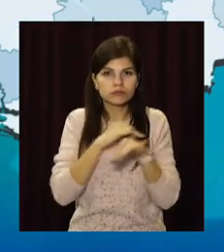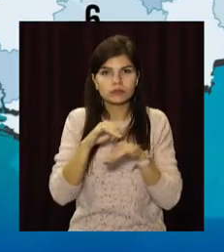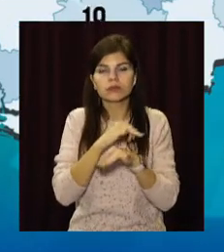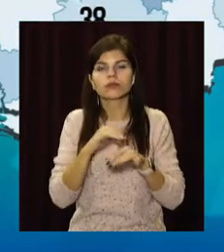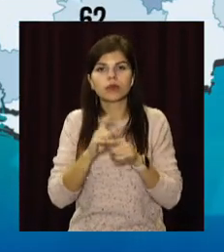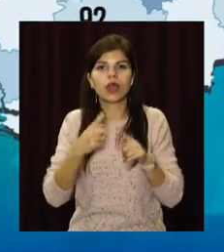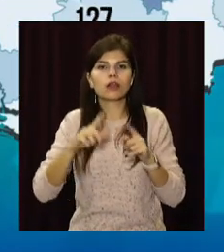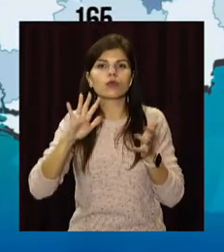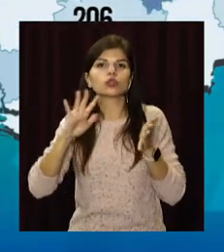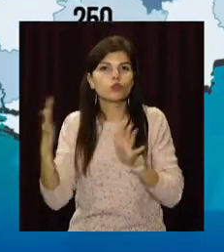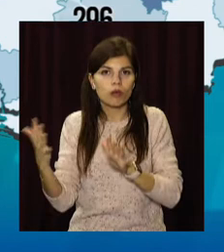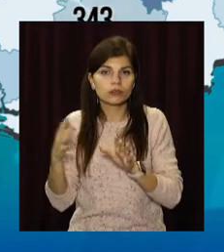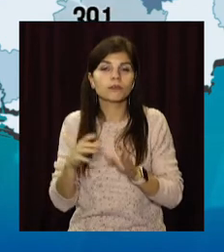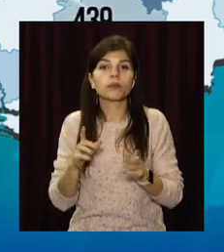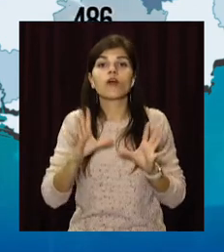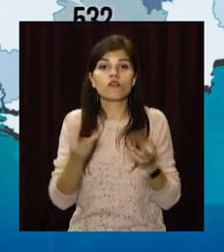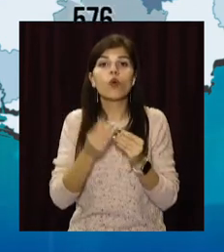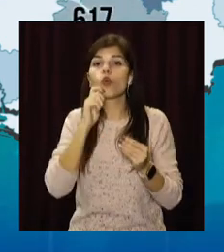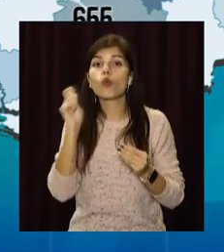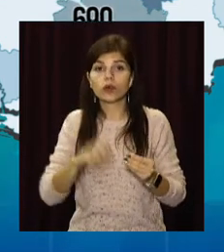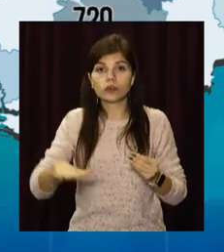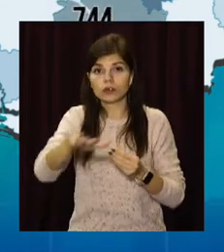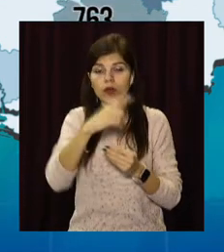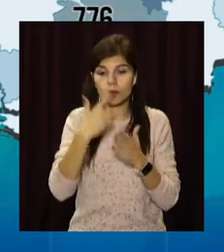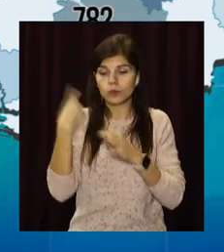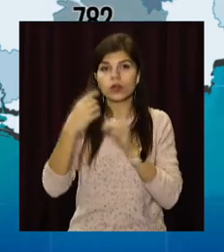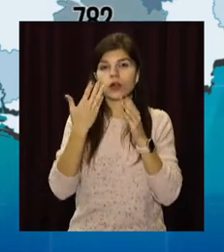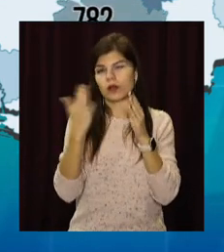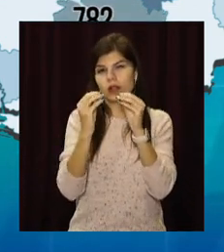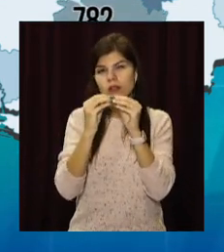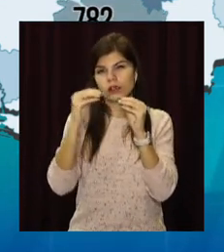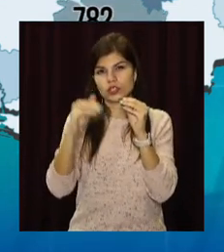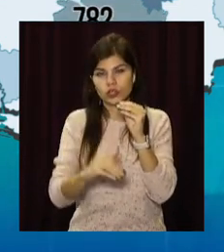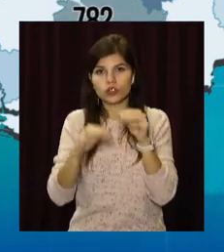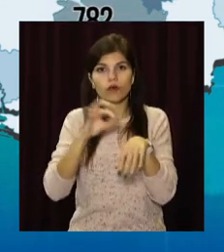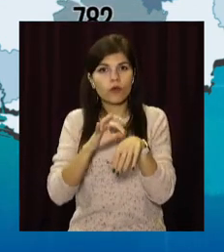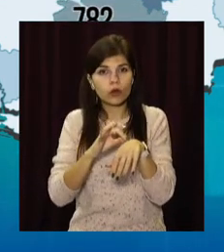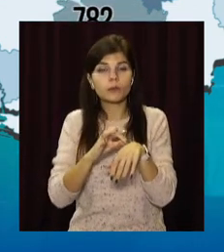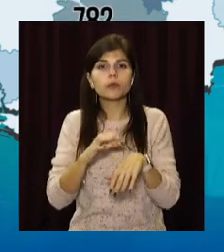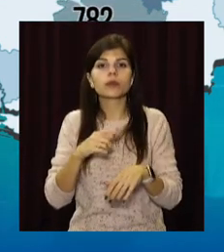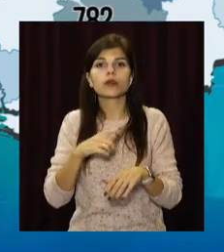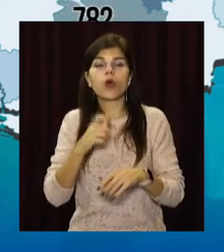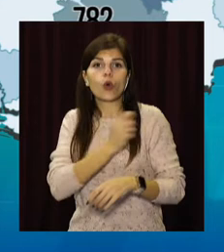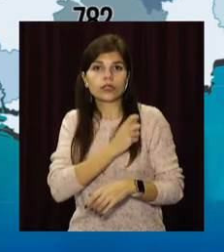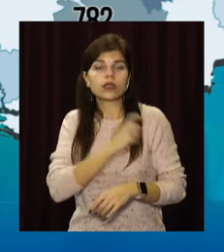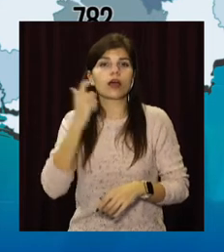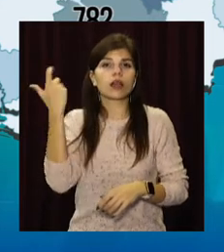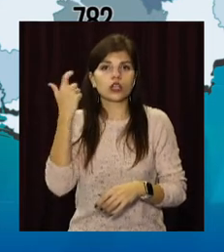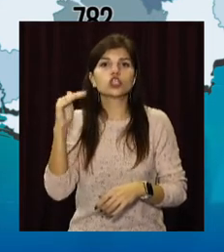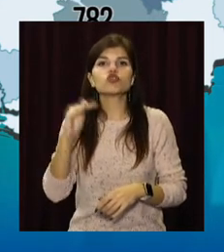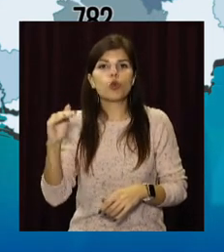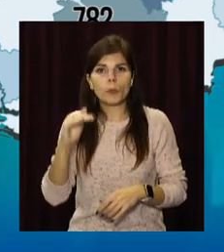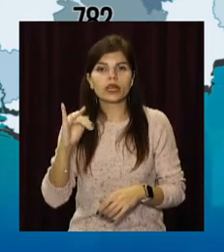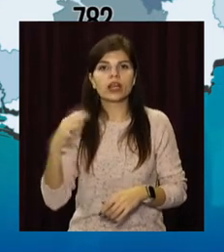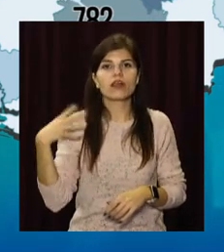ситуацій. Загалом в Україні минулої доби майже 10 тисяч нових недужих. В антилідерах – Одеська, Харківська, Житомирська та